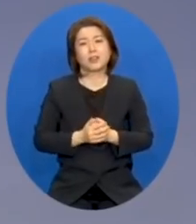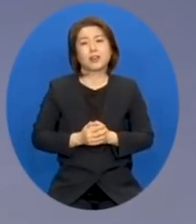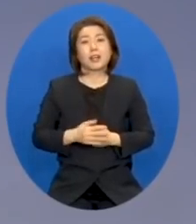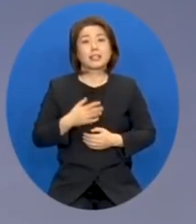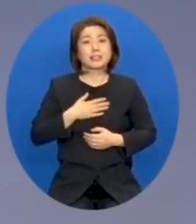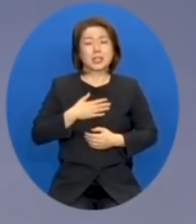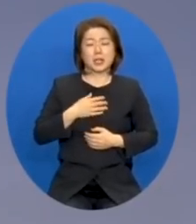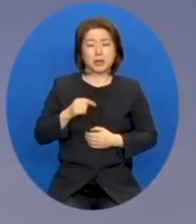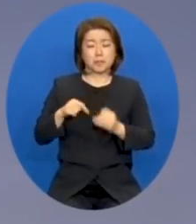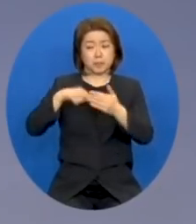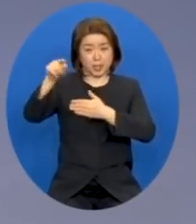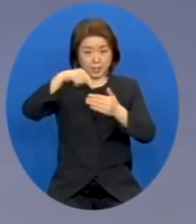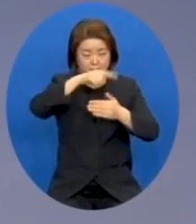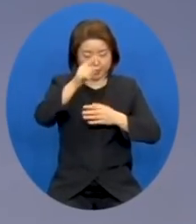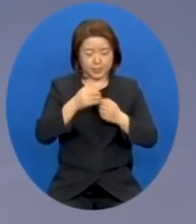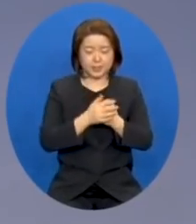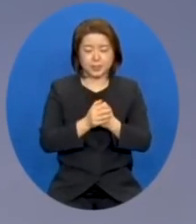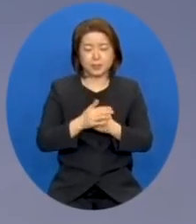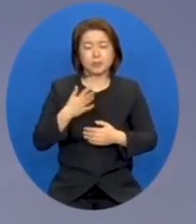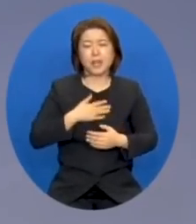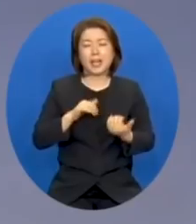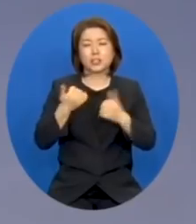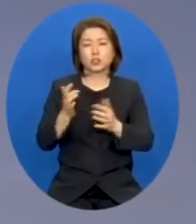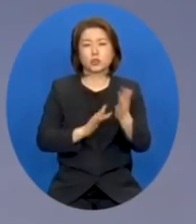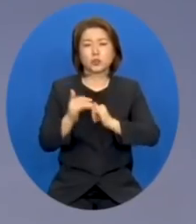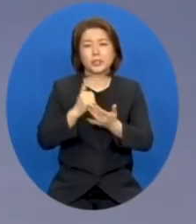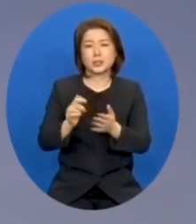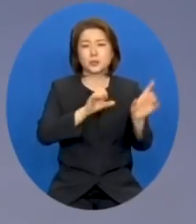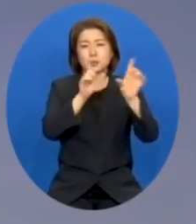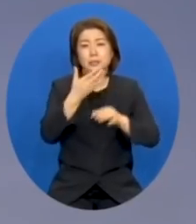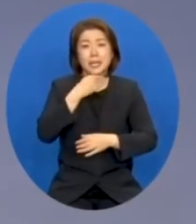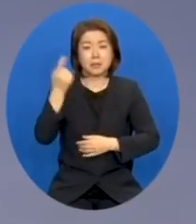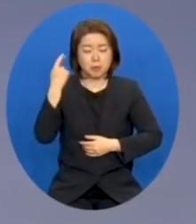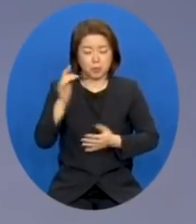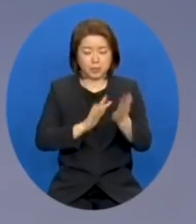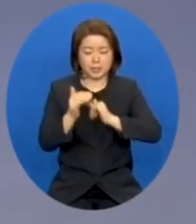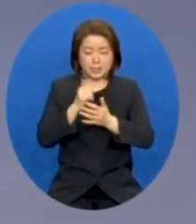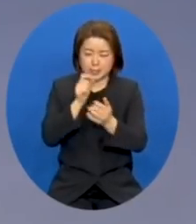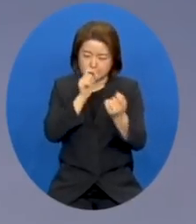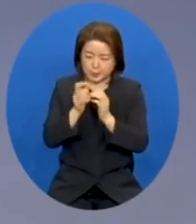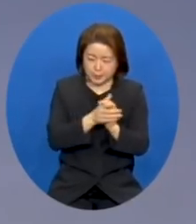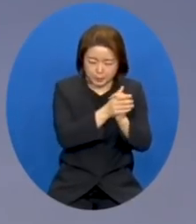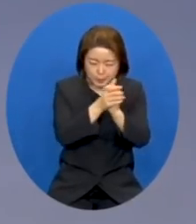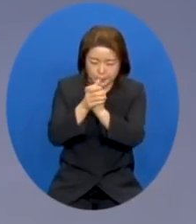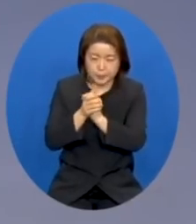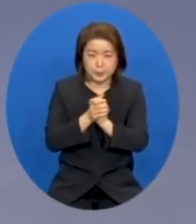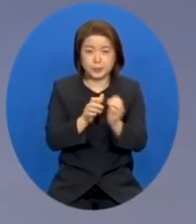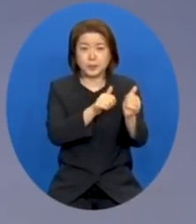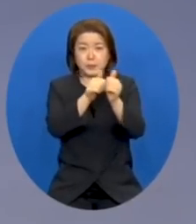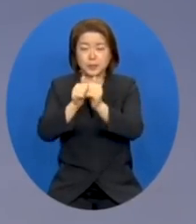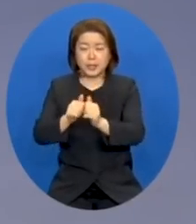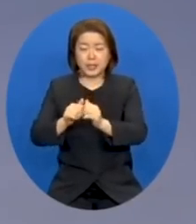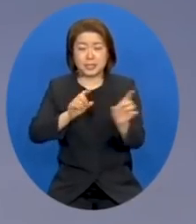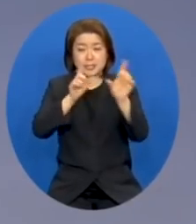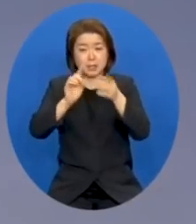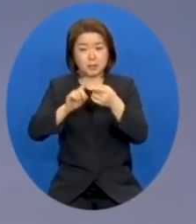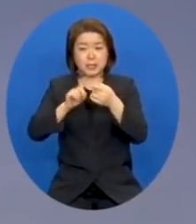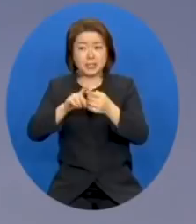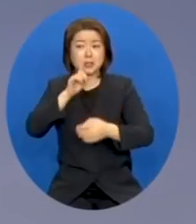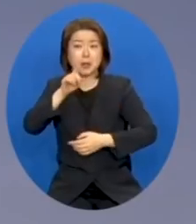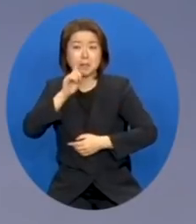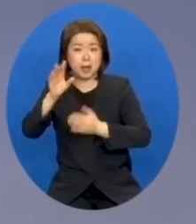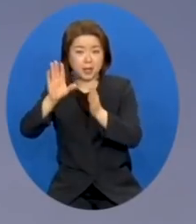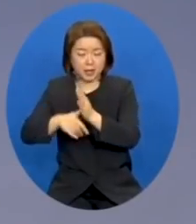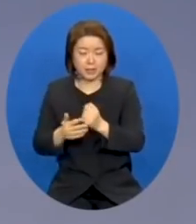나가서 나는 죽고 예수로 사는 복음 예수님과 치밀어 동행하는 삶에 대해서 증거할 때 이따금